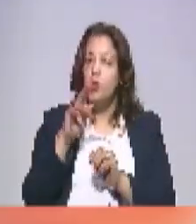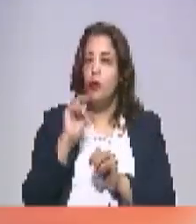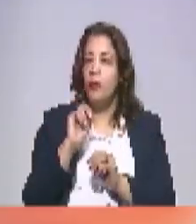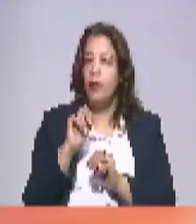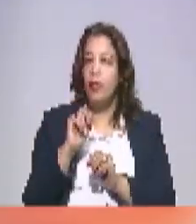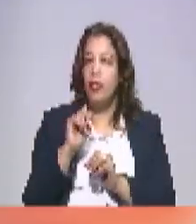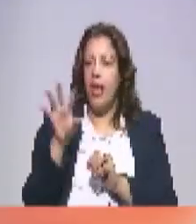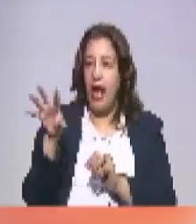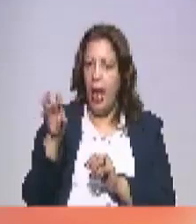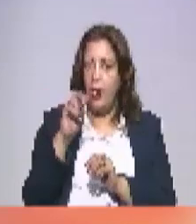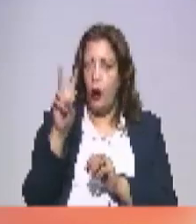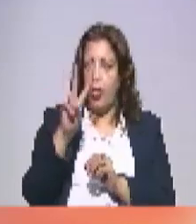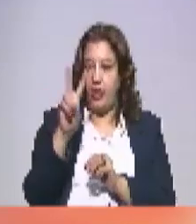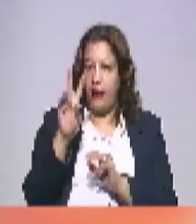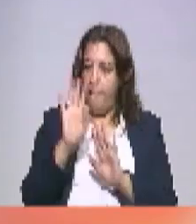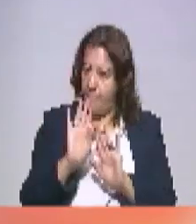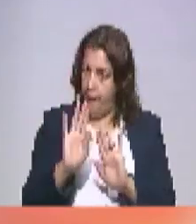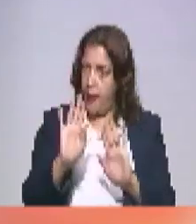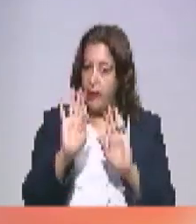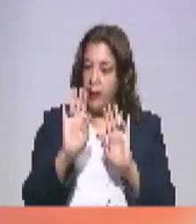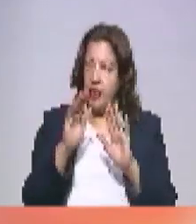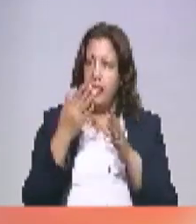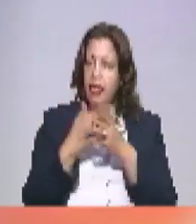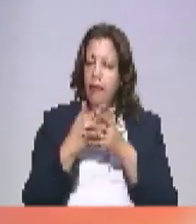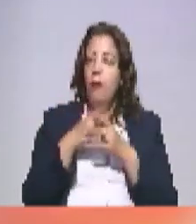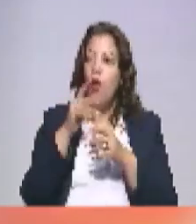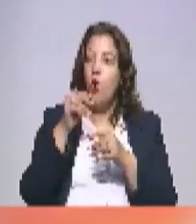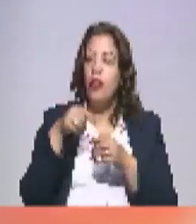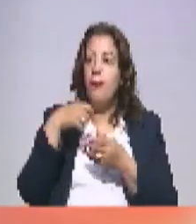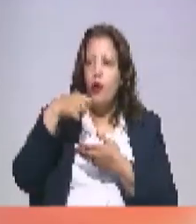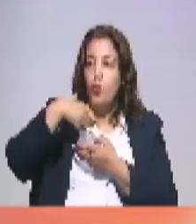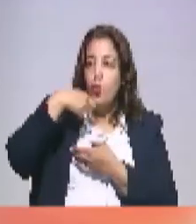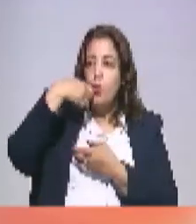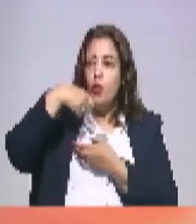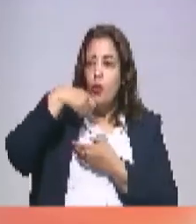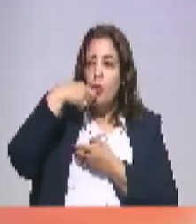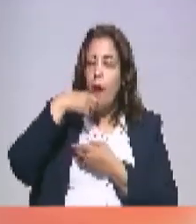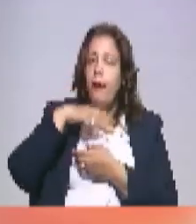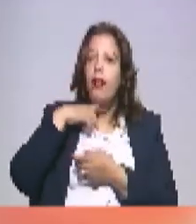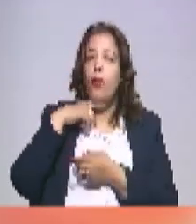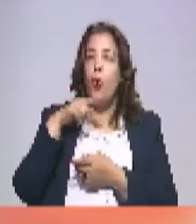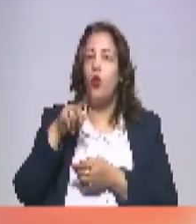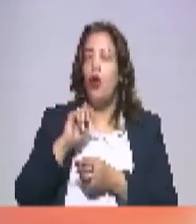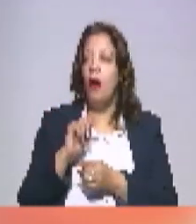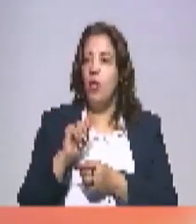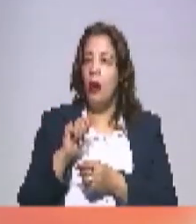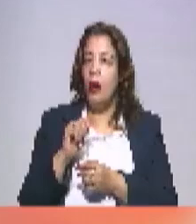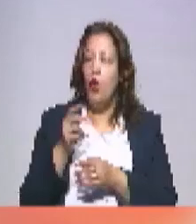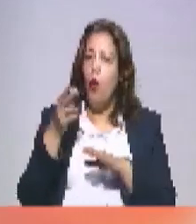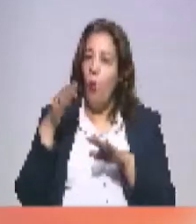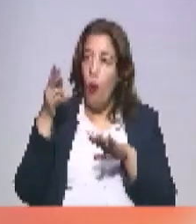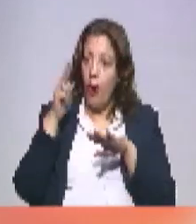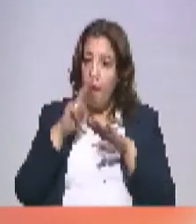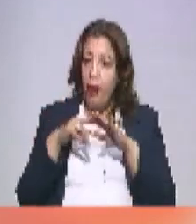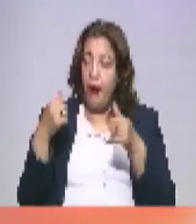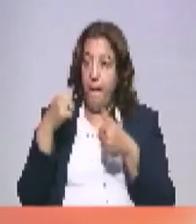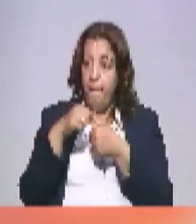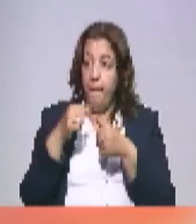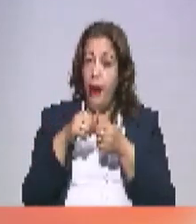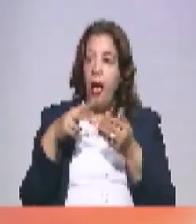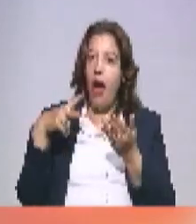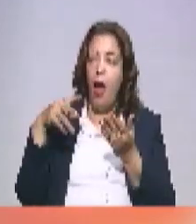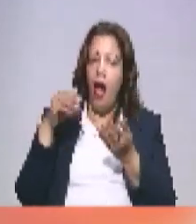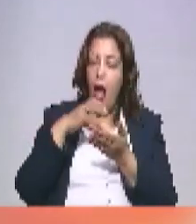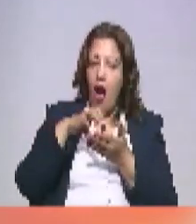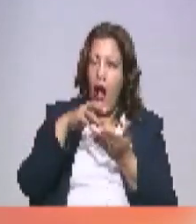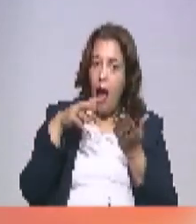احنا هناخد بس كده حبيتين عشان نحطهم في شوربة الخضار بتاعتنا، وهنقطع بقى الباقي.